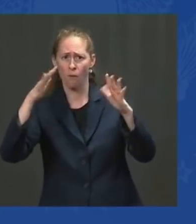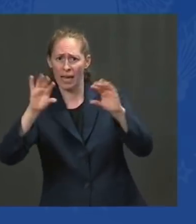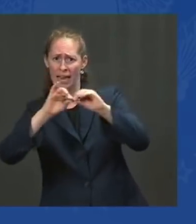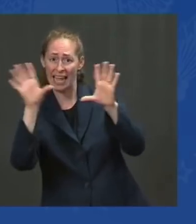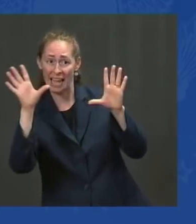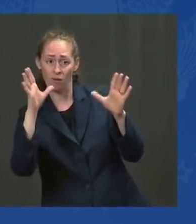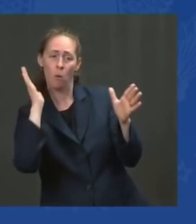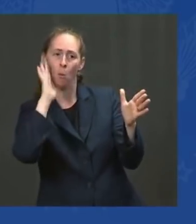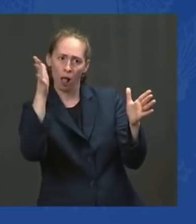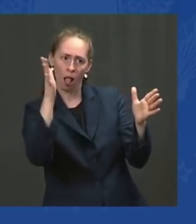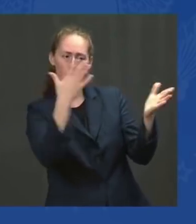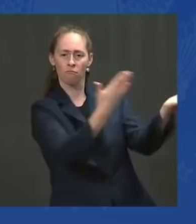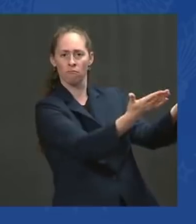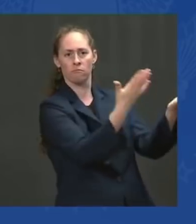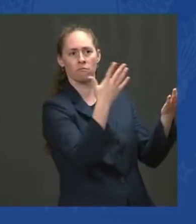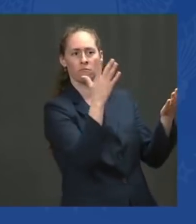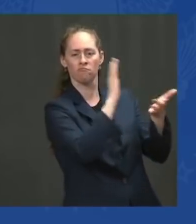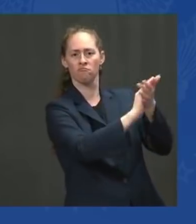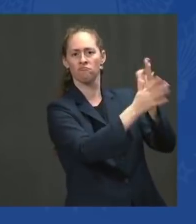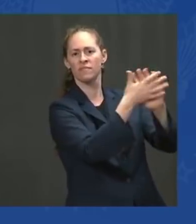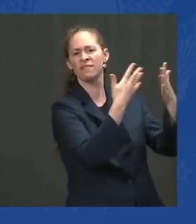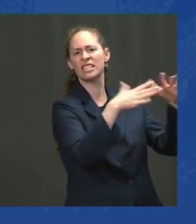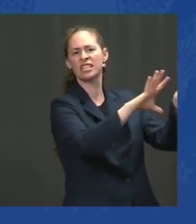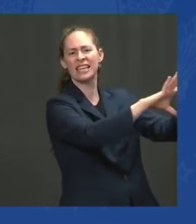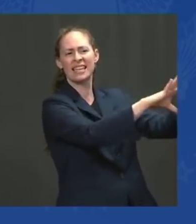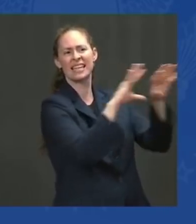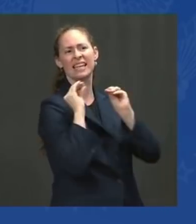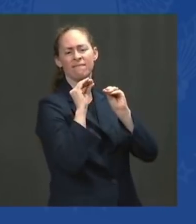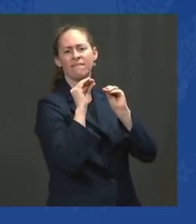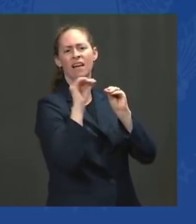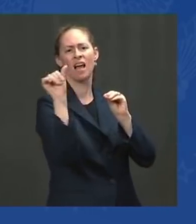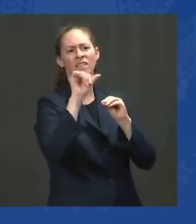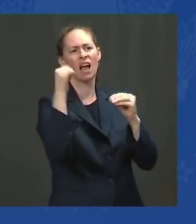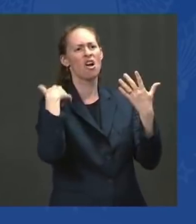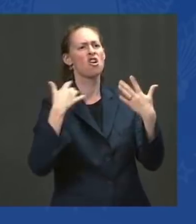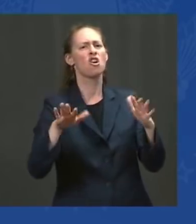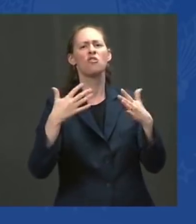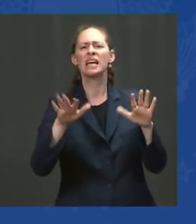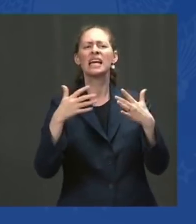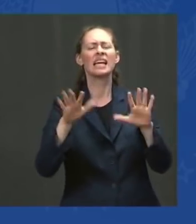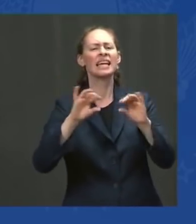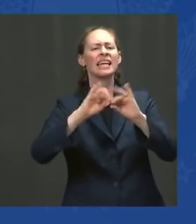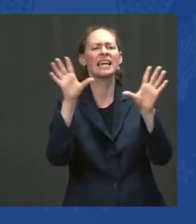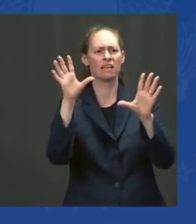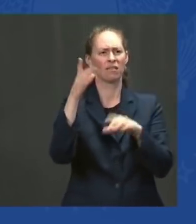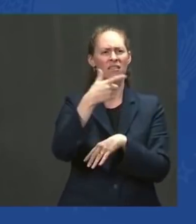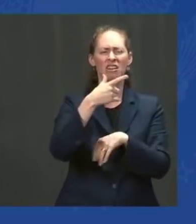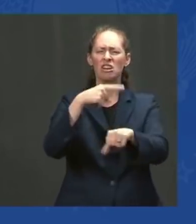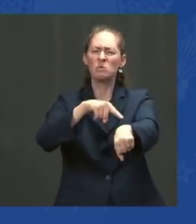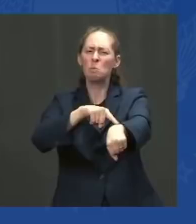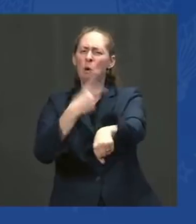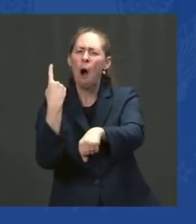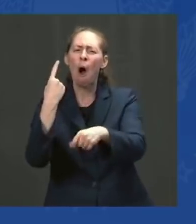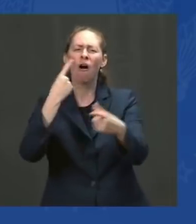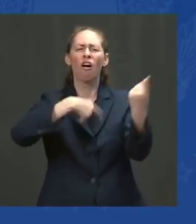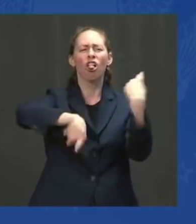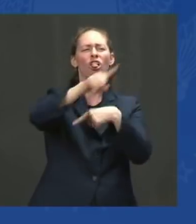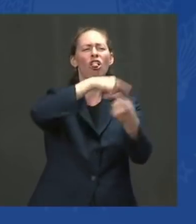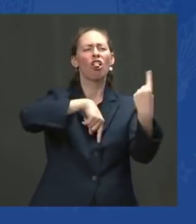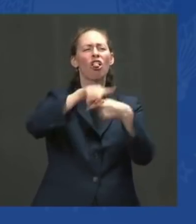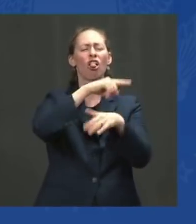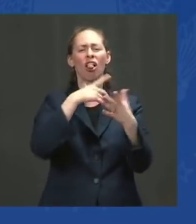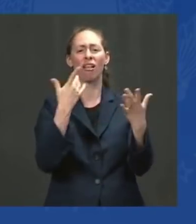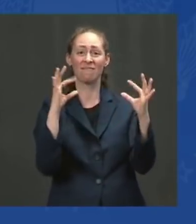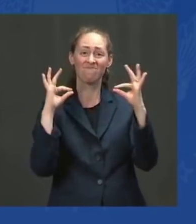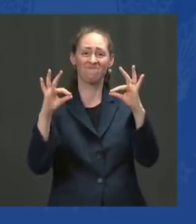风啊这个声望也很差，得不到当地老百姓的一个切实的支持啊。首先你搞了那个三权分立那